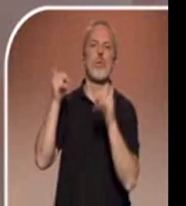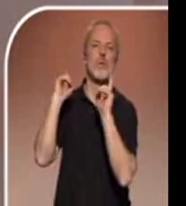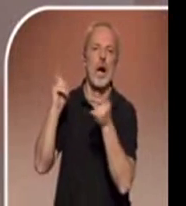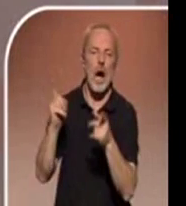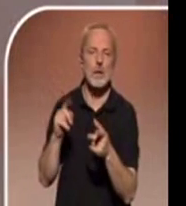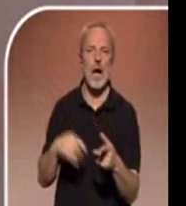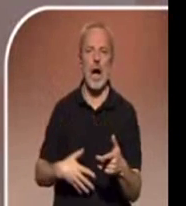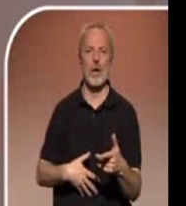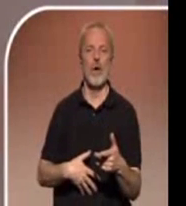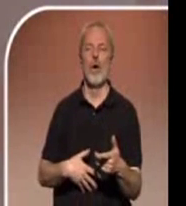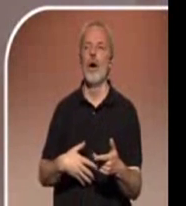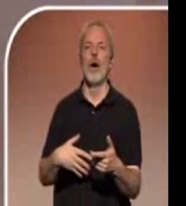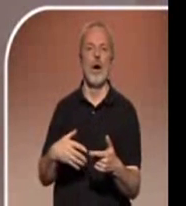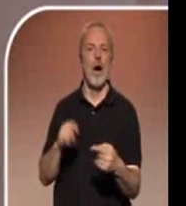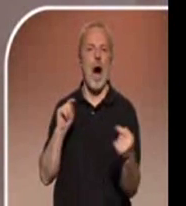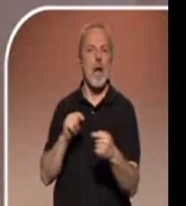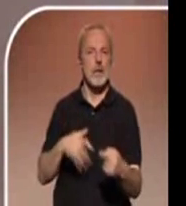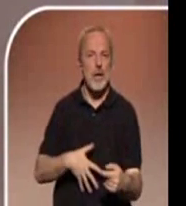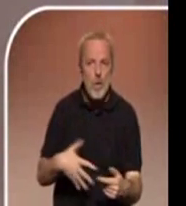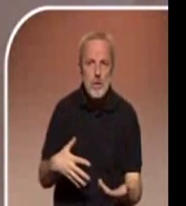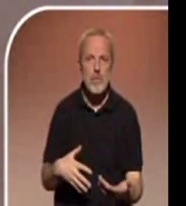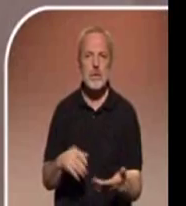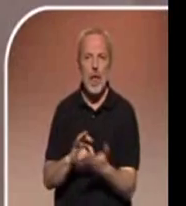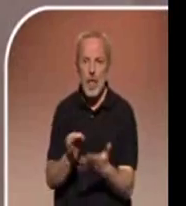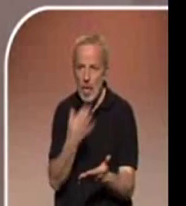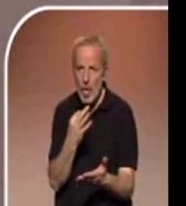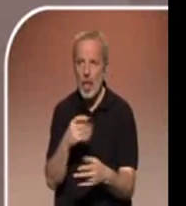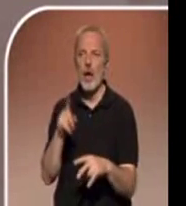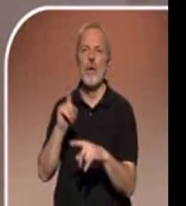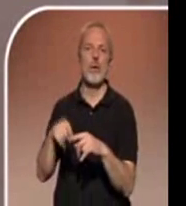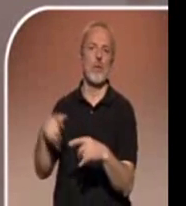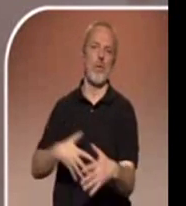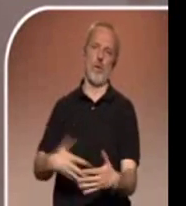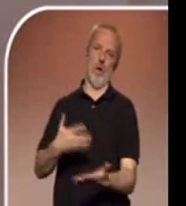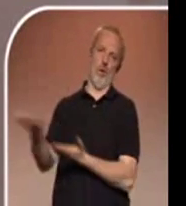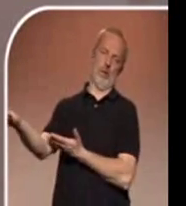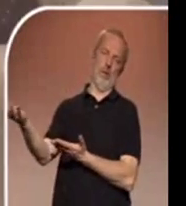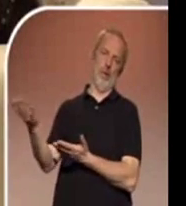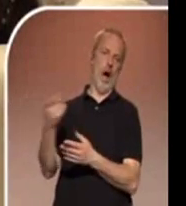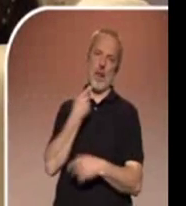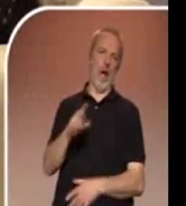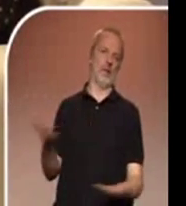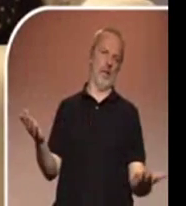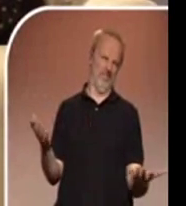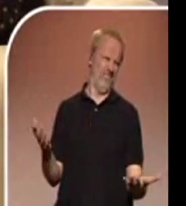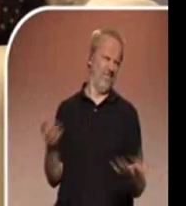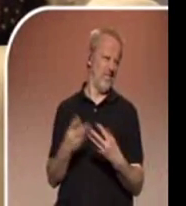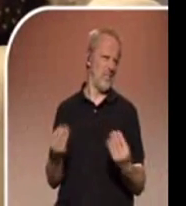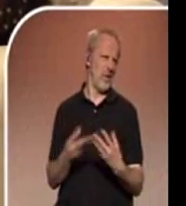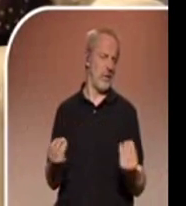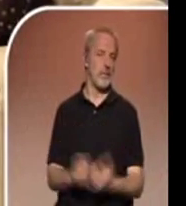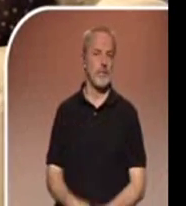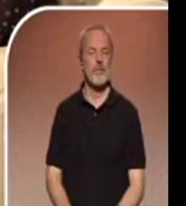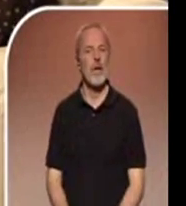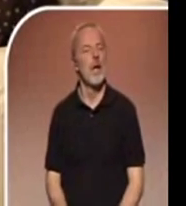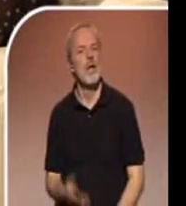podobně. Čili ty postupy a míra vyčíslení rizika je dobře známa. Tak mě ale potom napadá, proč takové články